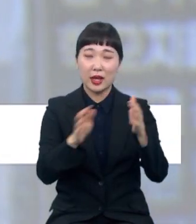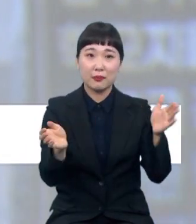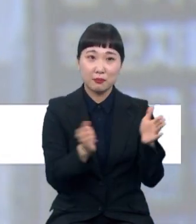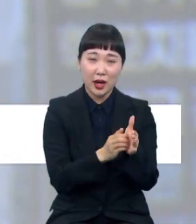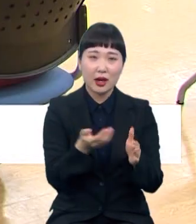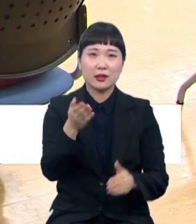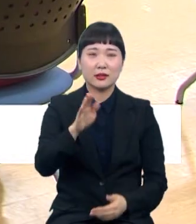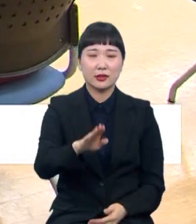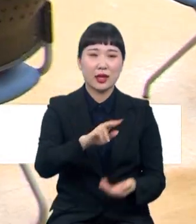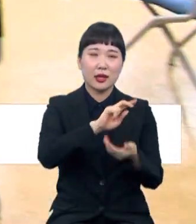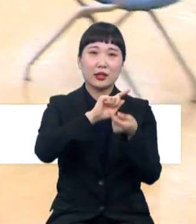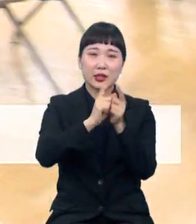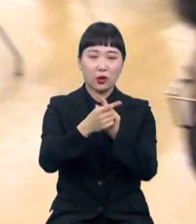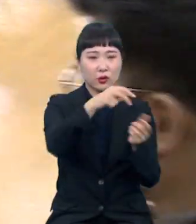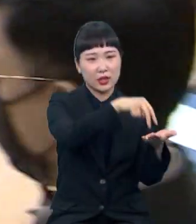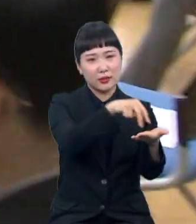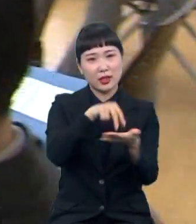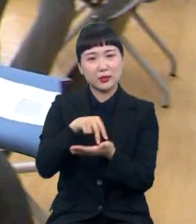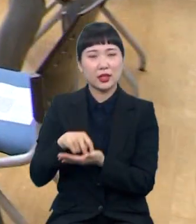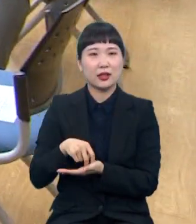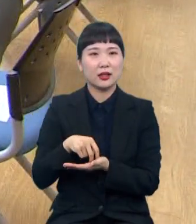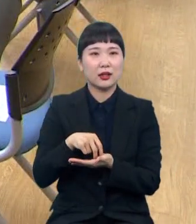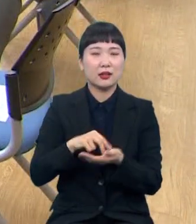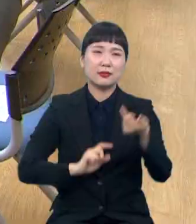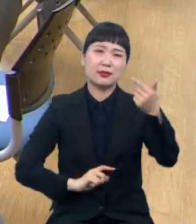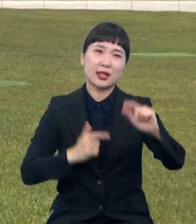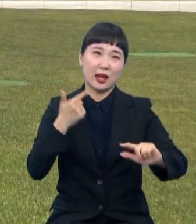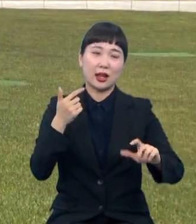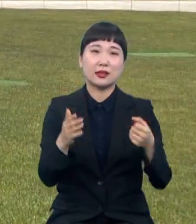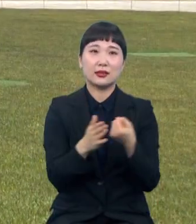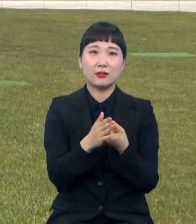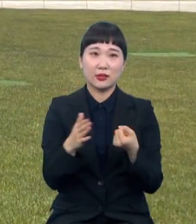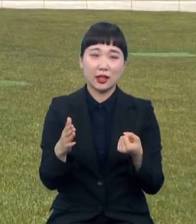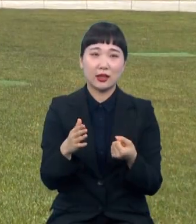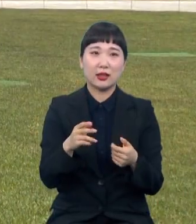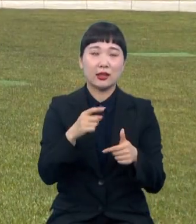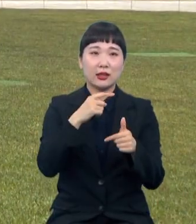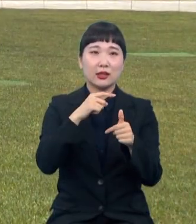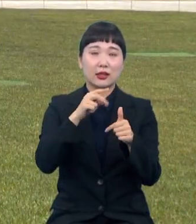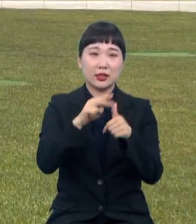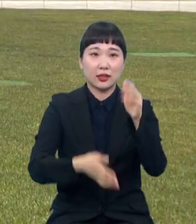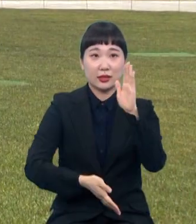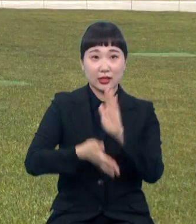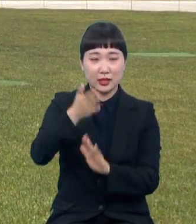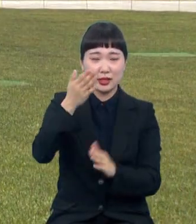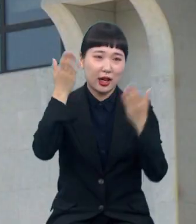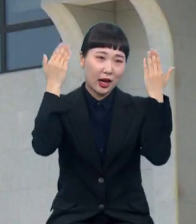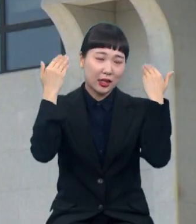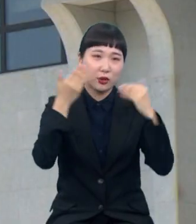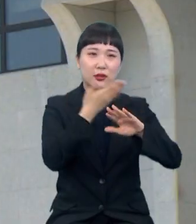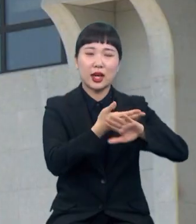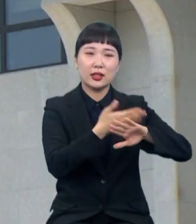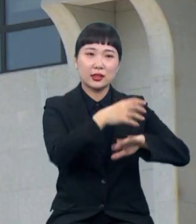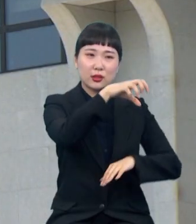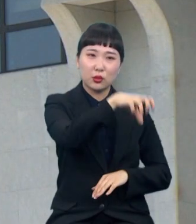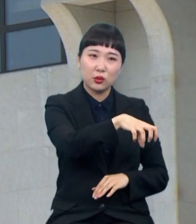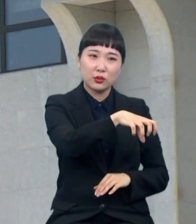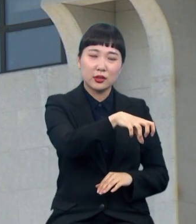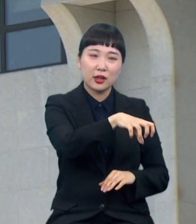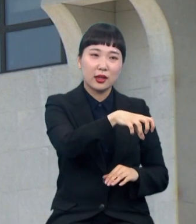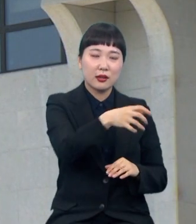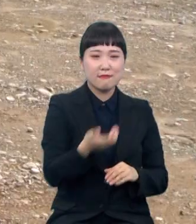관계기관들의 입장차가 큰 것으로 알려졌습니다. 인천시는 학교를 신설할 수 있는 다른 부지라도 찾겠다는